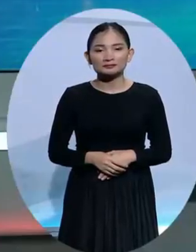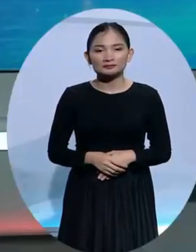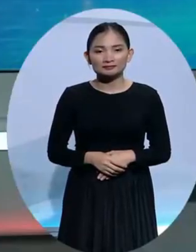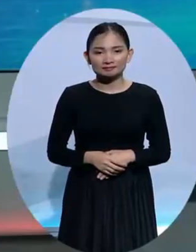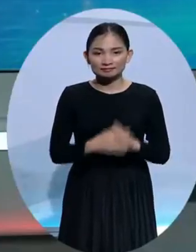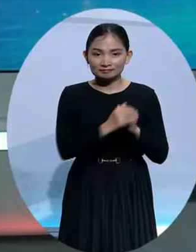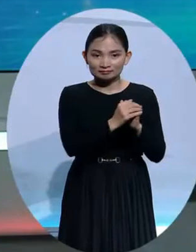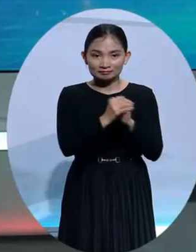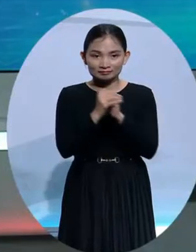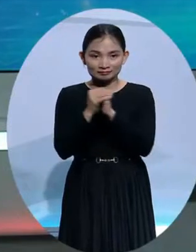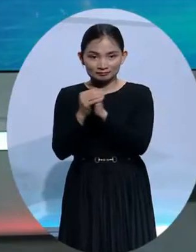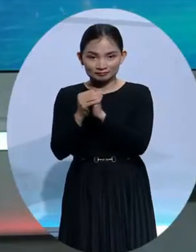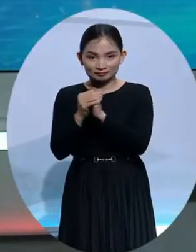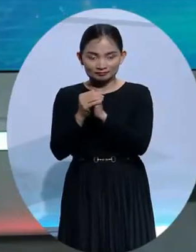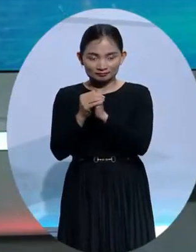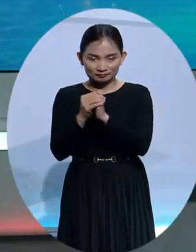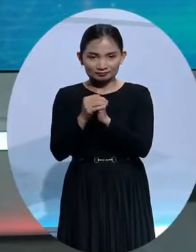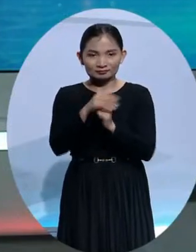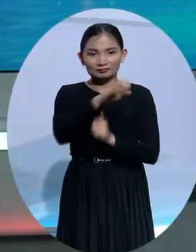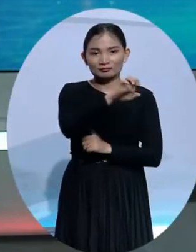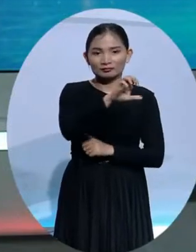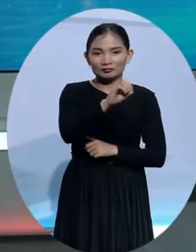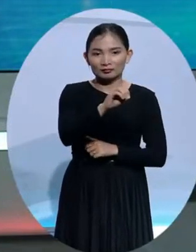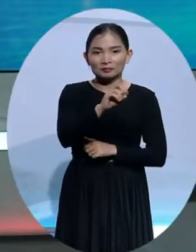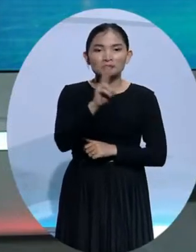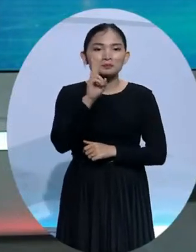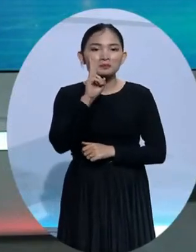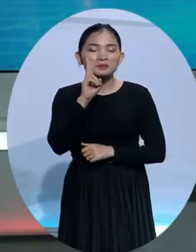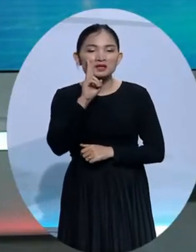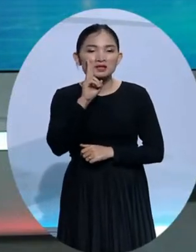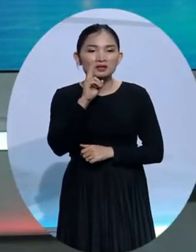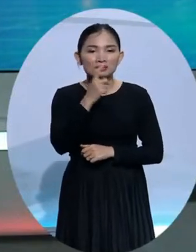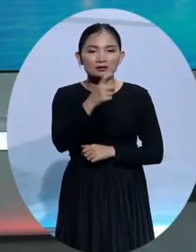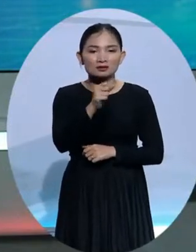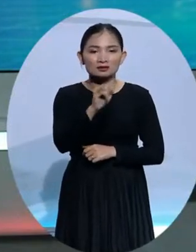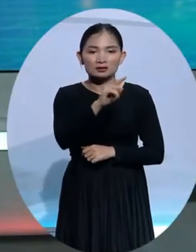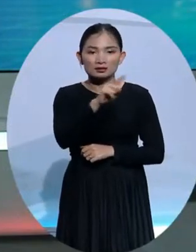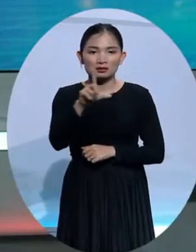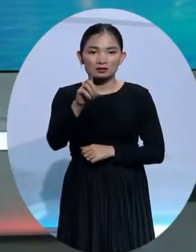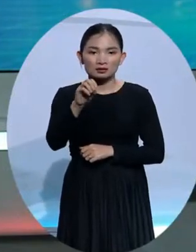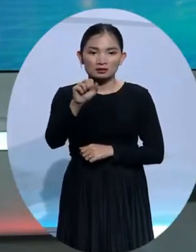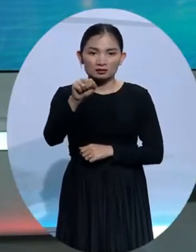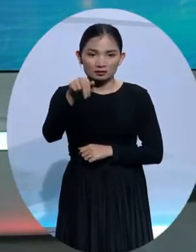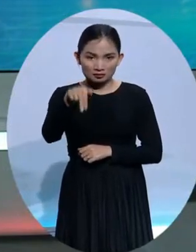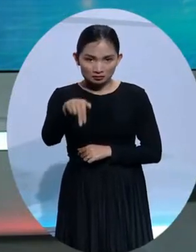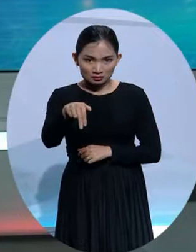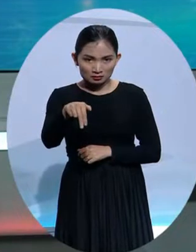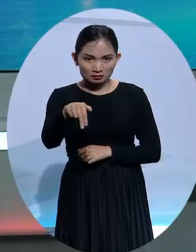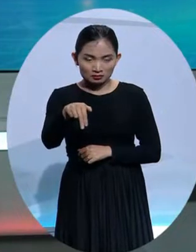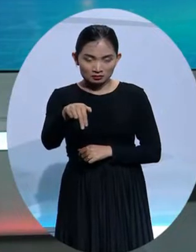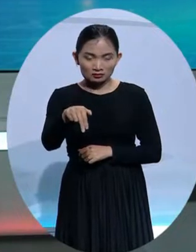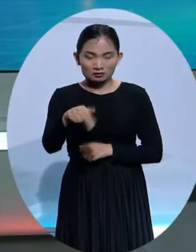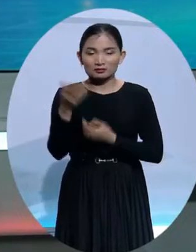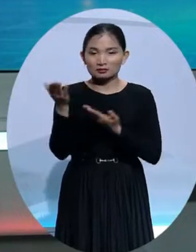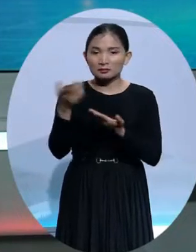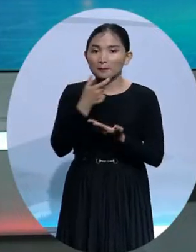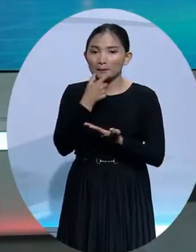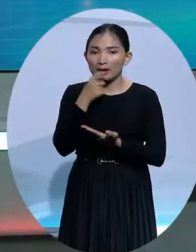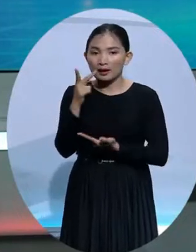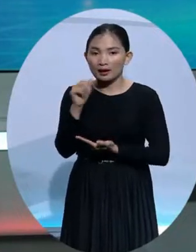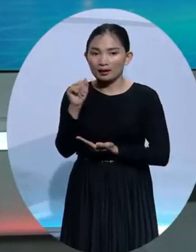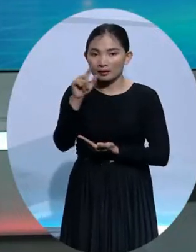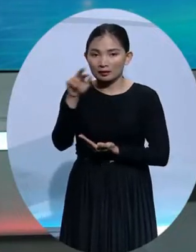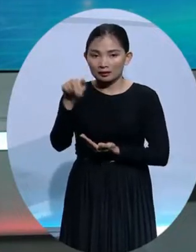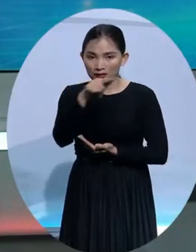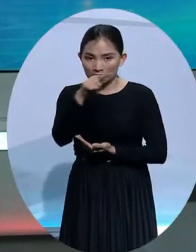Thưa quý vị, về tình hình eo biển Đài Loan hiện nay, sáng nay trả lời câu hỏi của phóng viên, người phát ngôn Bộ Ngoại giao Việt Nam Lê Thị Thu Hằng nêu rõ, Việt